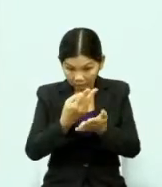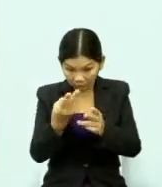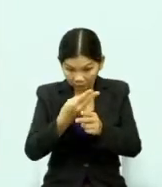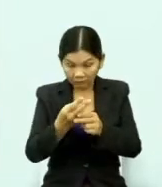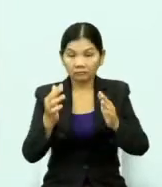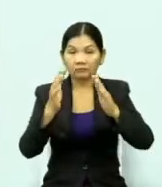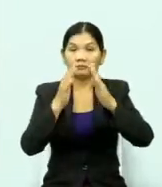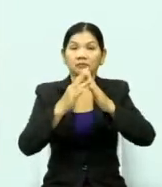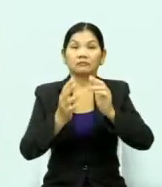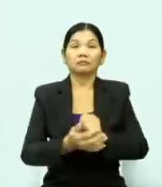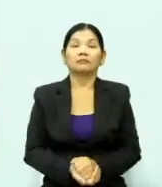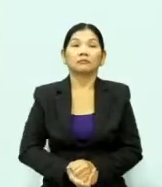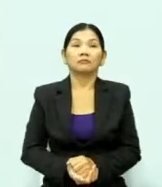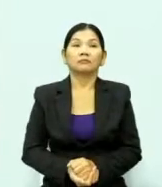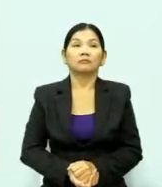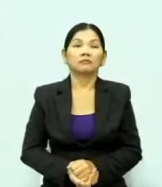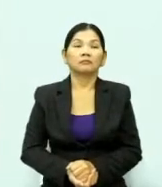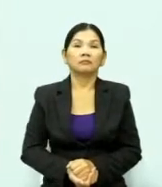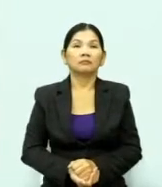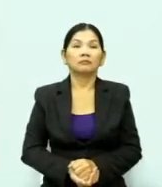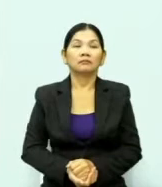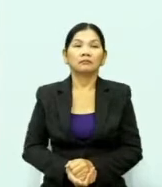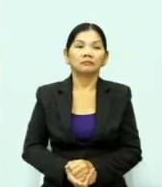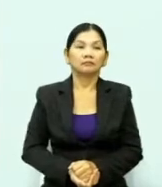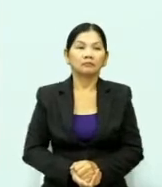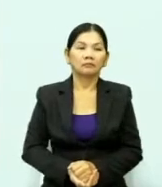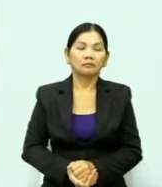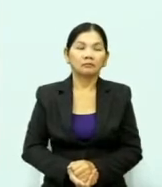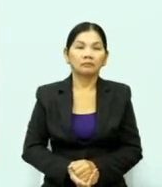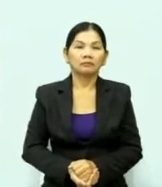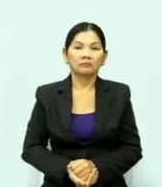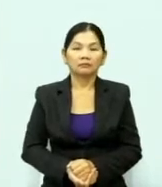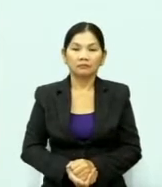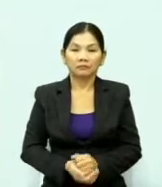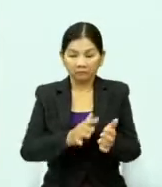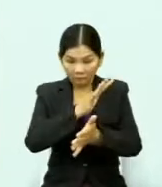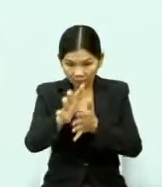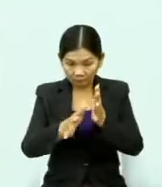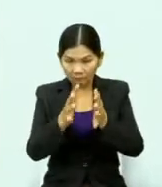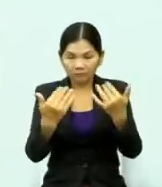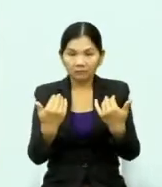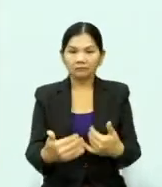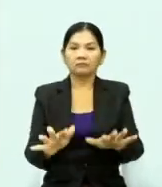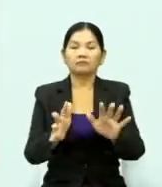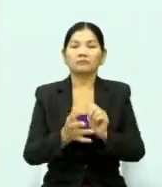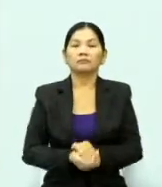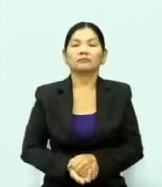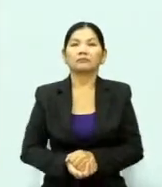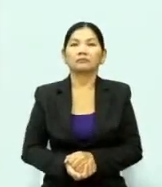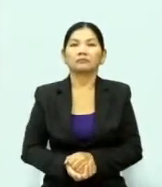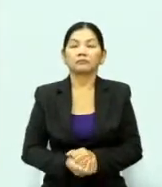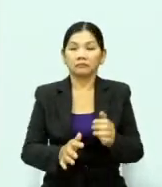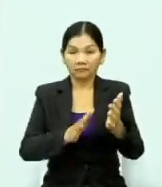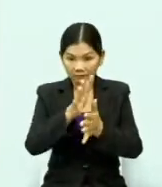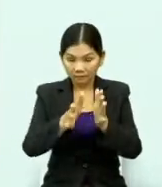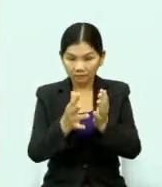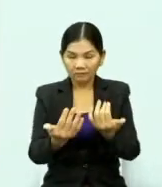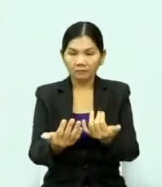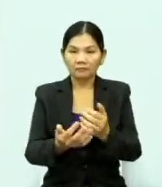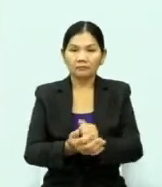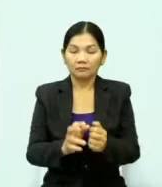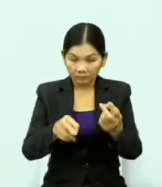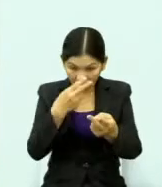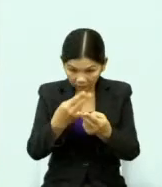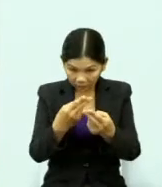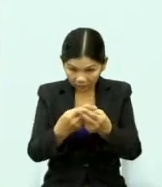này ta chỉ mùi ba mạ dương mình to tiết con nhé chà dương dương ban ăn anh tập đọc chấp hơi con à chà chà